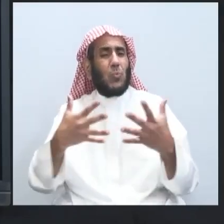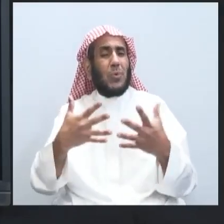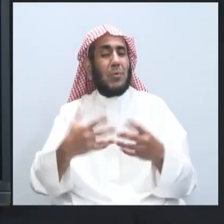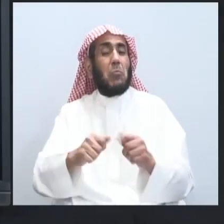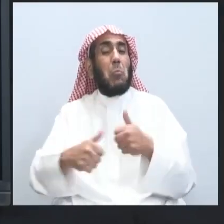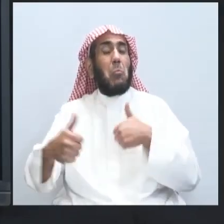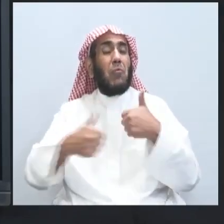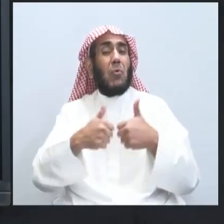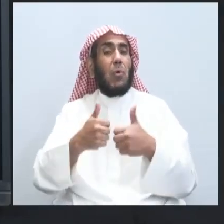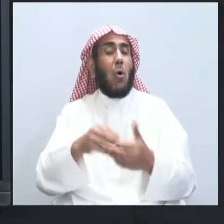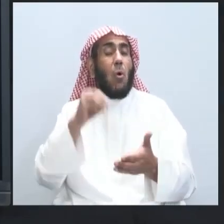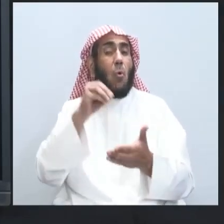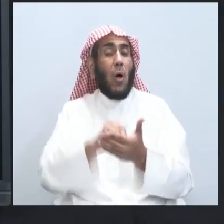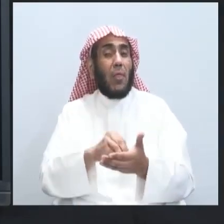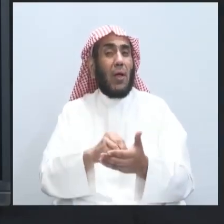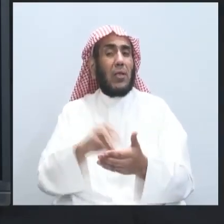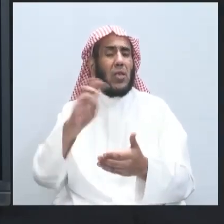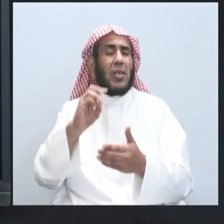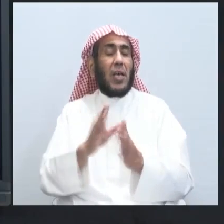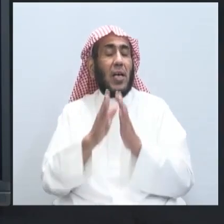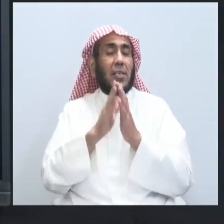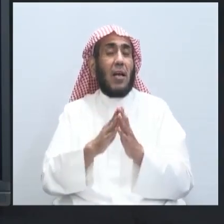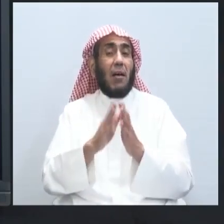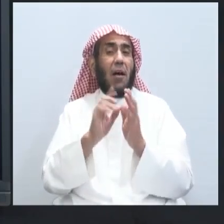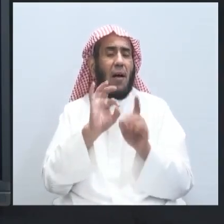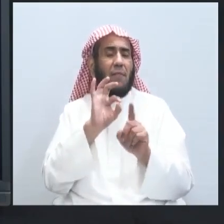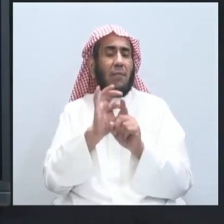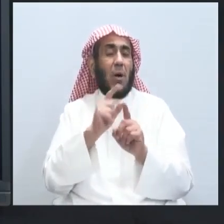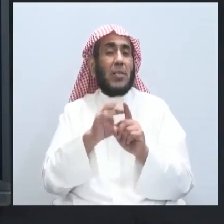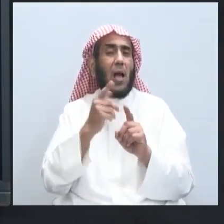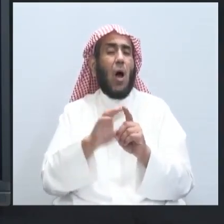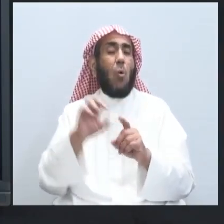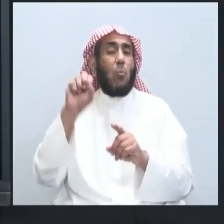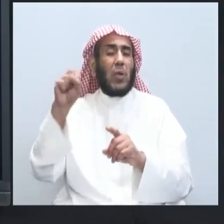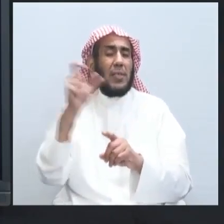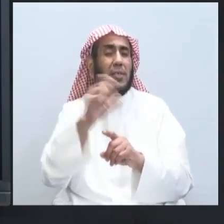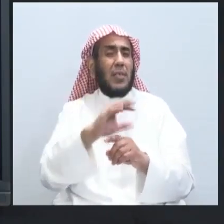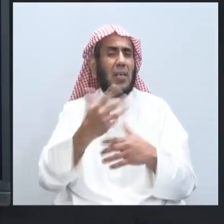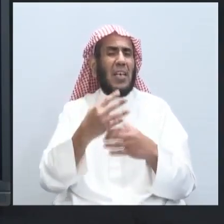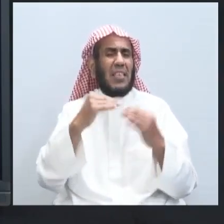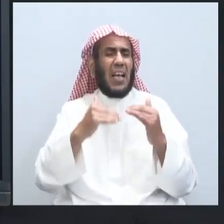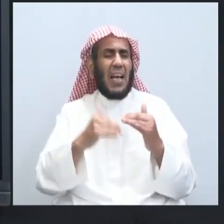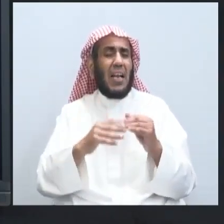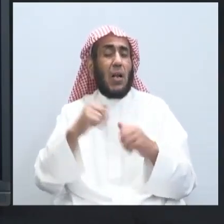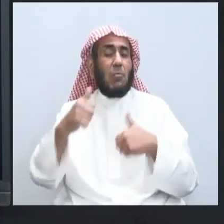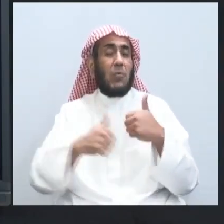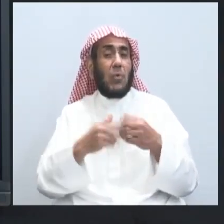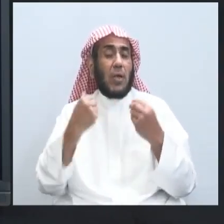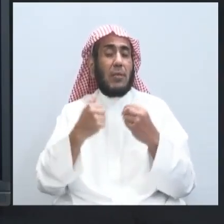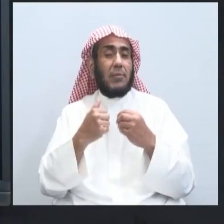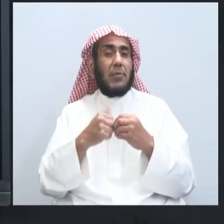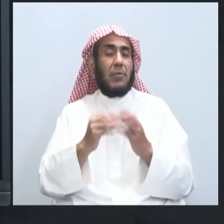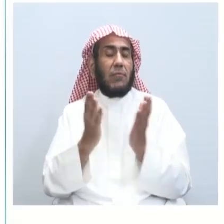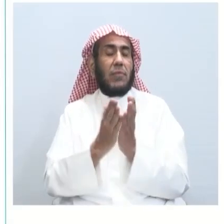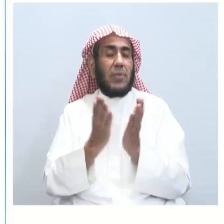المنافسه وكلما وضعت الشركه اهداف محدده لفئه معينه او متخصصه قد تقل المنافسه وذكرنا ذلك في